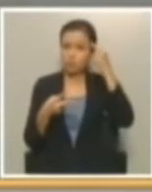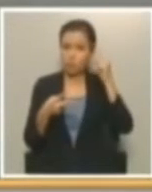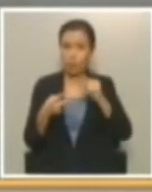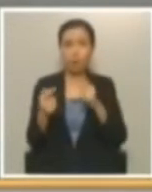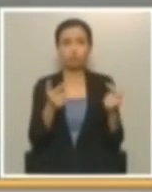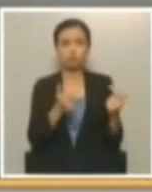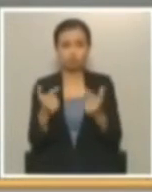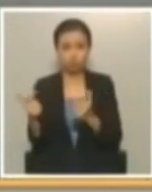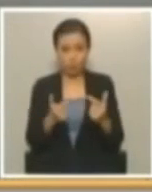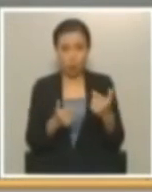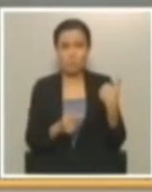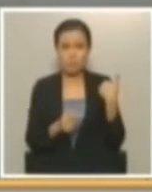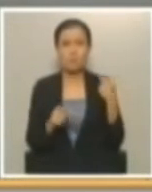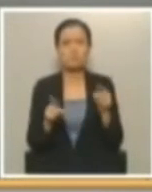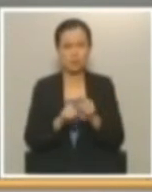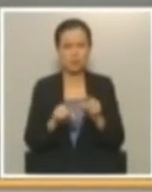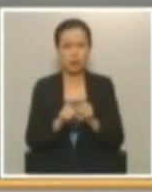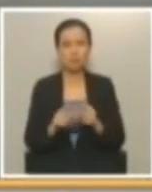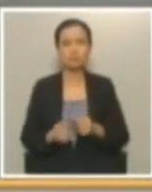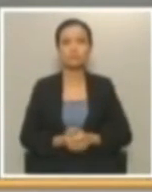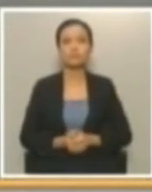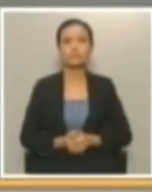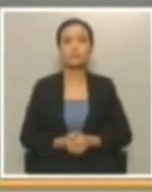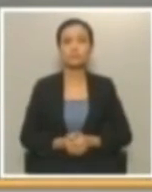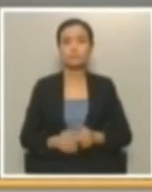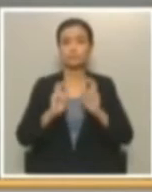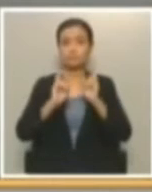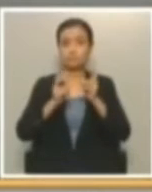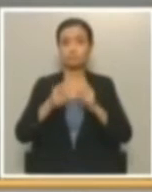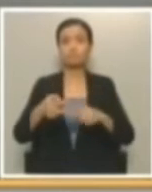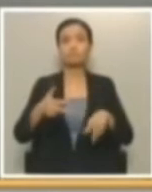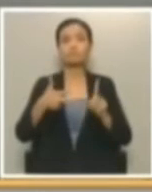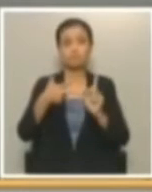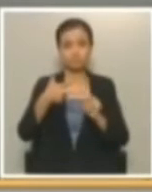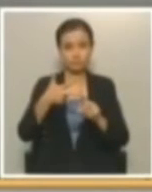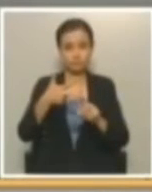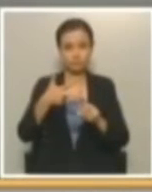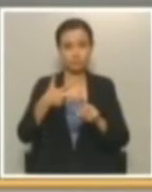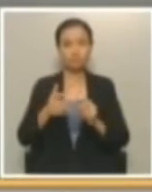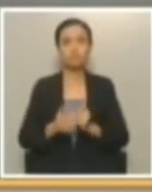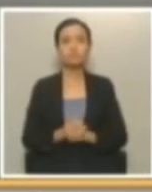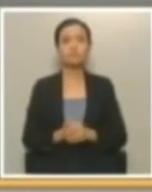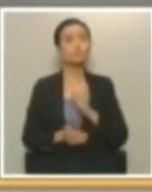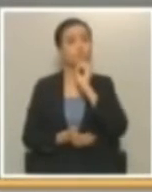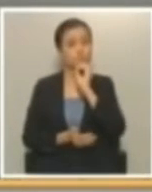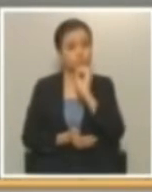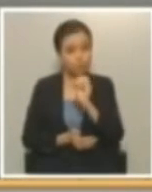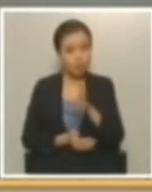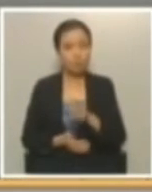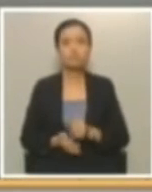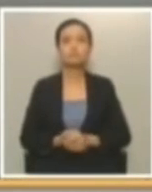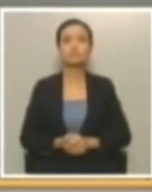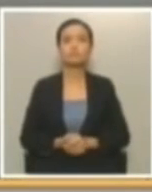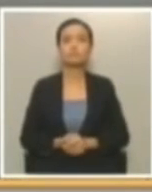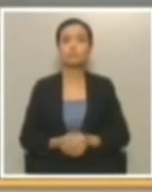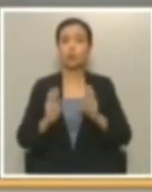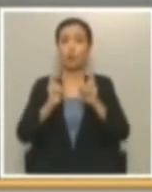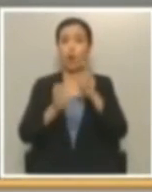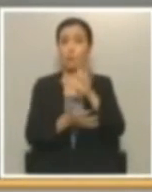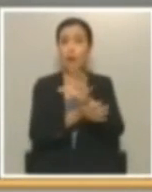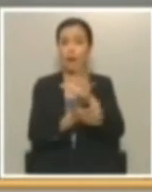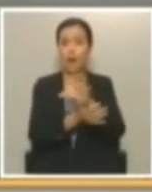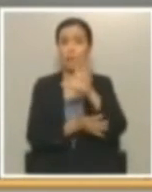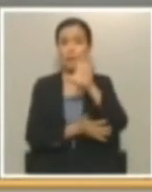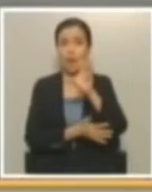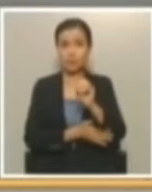องถกเถียงกันเช่นเดียวกันนะครับและประเด็นที่สามก็คือว่าการที่จะไปบอกว่าข้อบังคับข้อที่